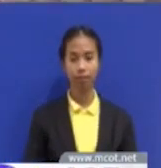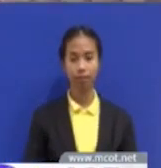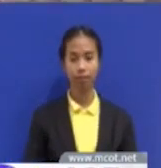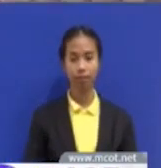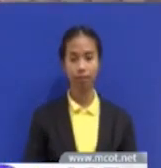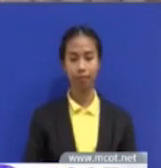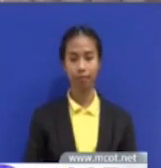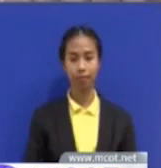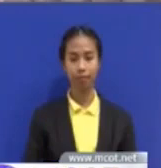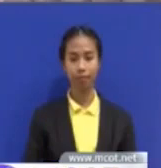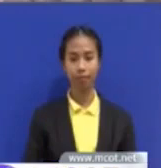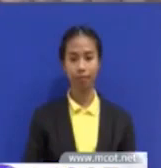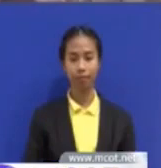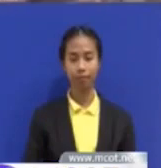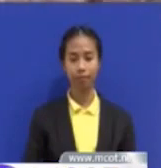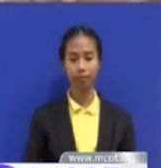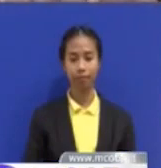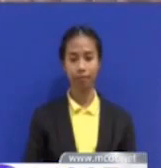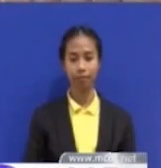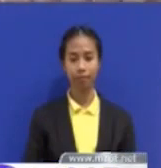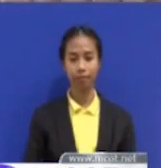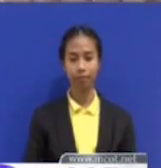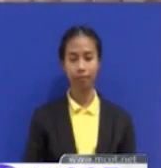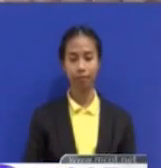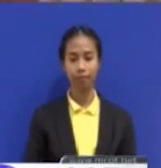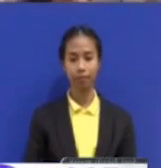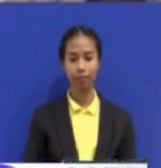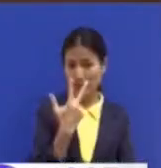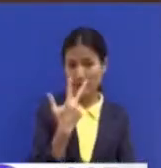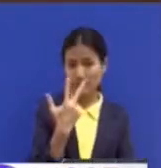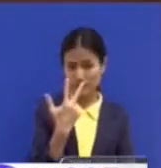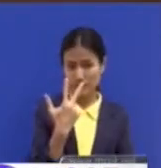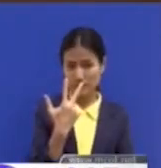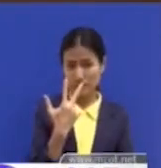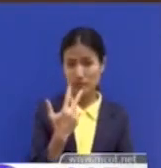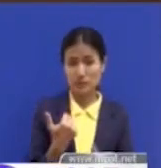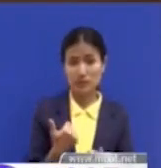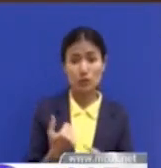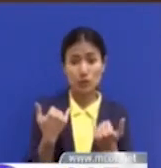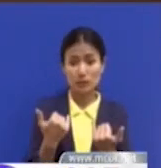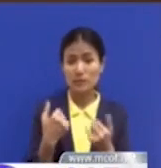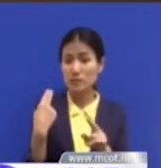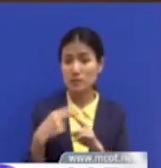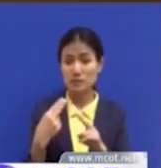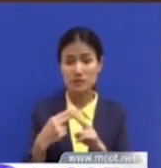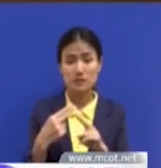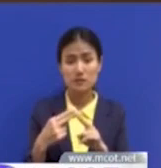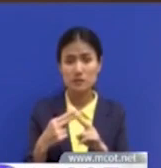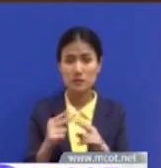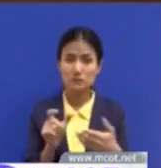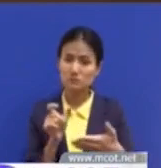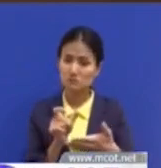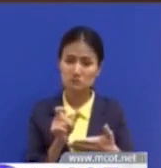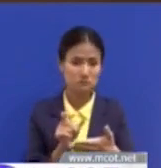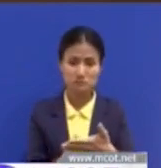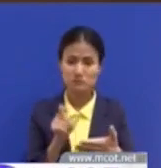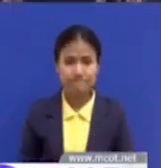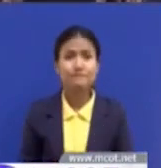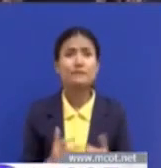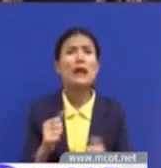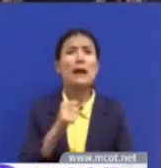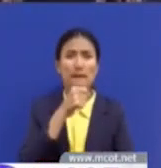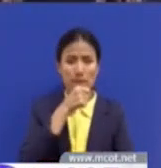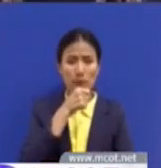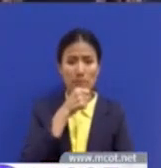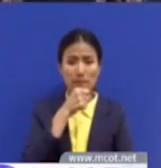สภาผู้แทนราษฎรนัดแรกเพื่อเลือกประธานสภาจนกระทั่งล่าสุดที่ประชุมสภาผู้แทนราษฎรมีมติเลือกนายชวนห